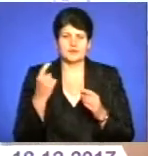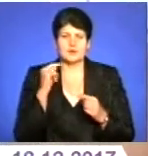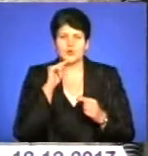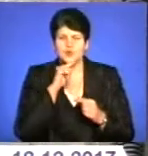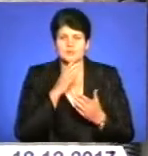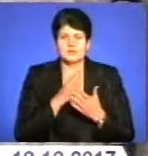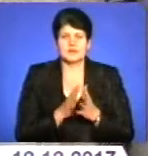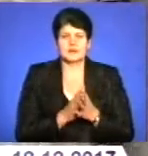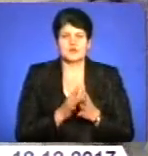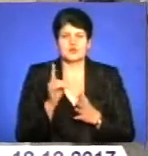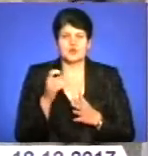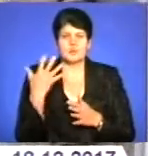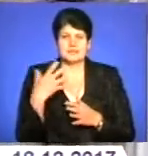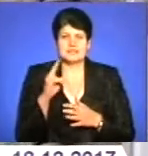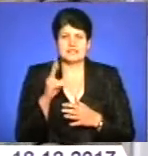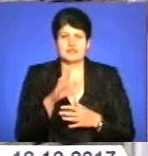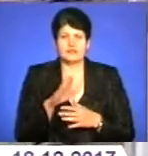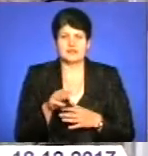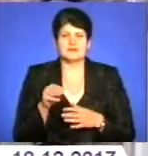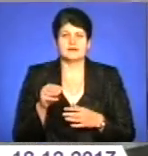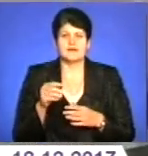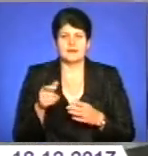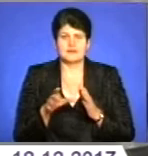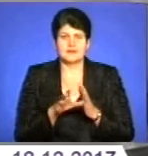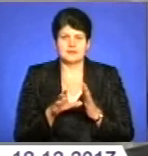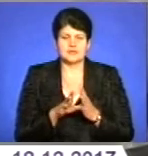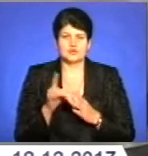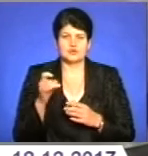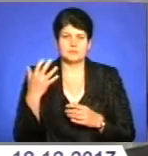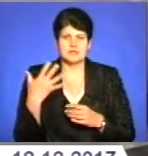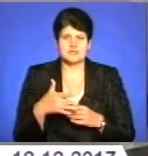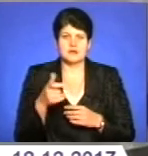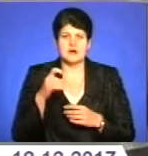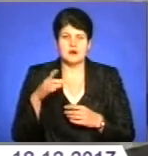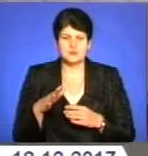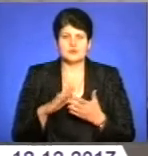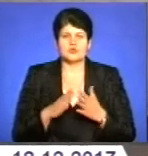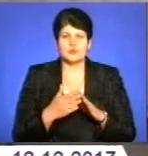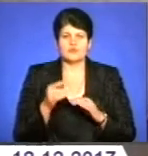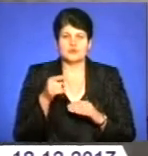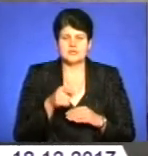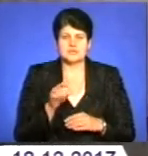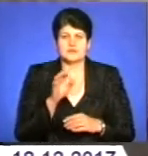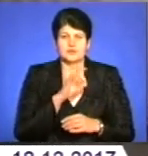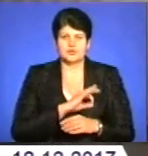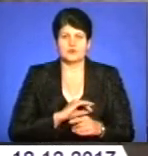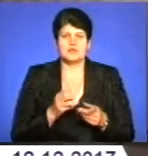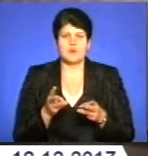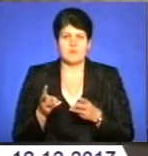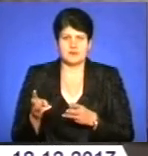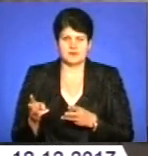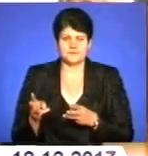економія становить 150 кВт електроенергії та 100 кубометрів природного газу за умови, що ці ресурси використовуються для